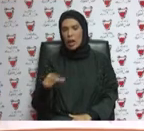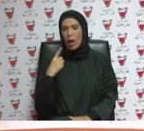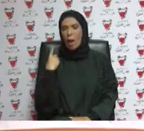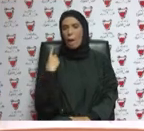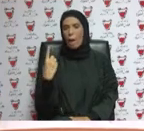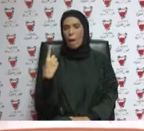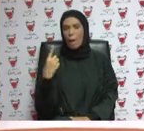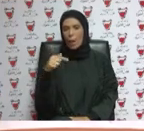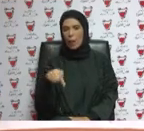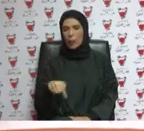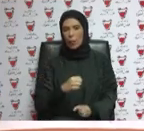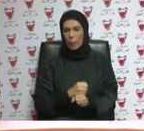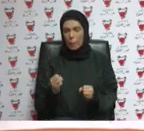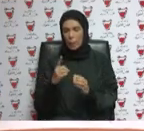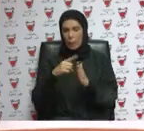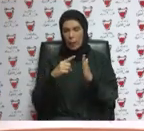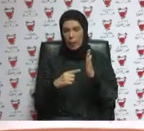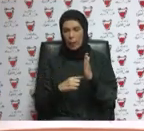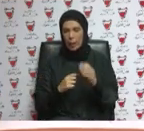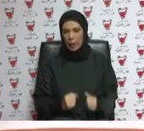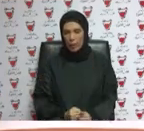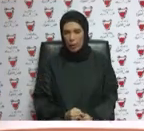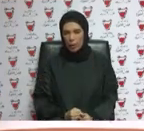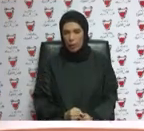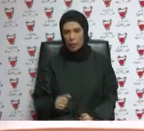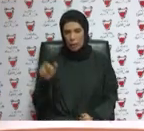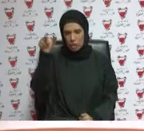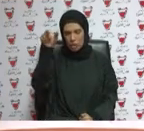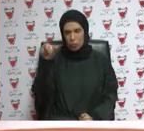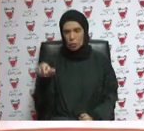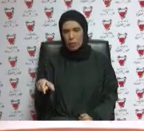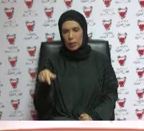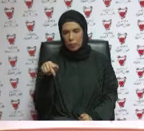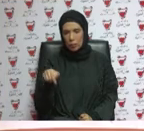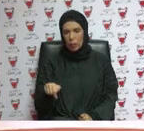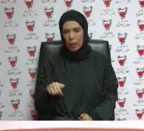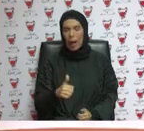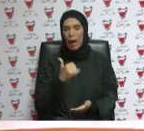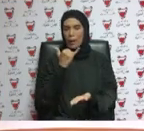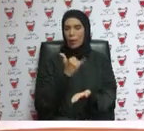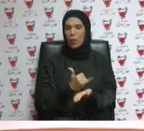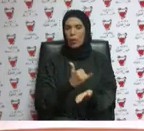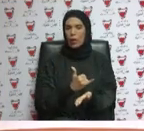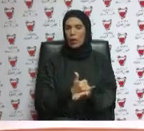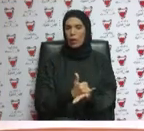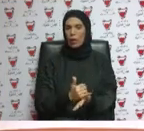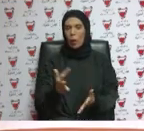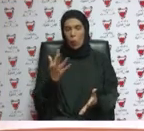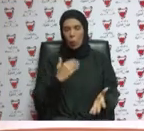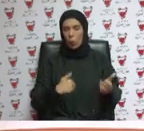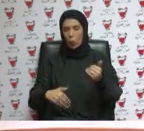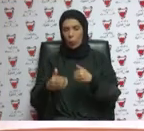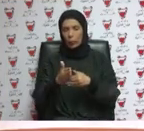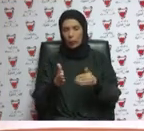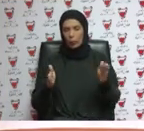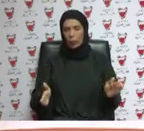الشخص الرئيسي في وجود هذا المشروع بقانون اليوم أمامنا، الشخص الرئيسي الموجود المسؤول عن التدفق